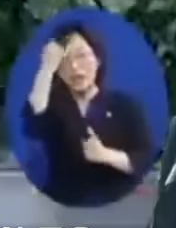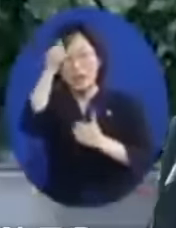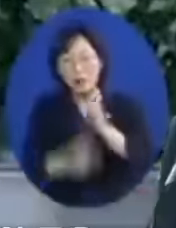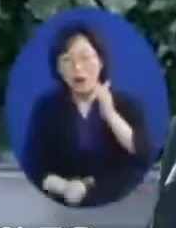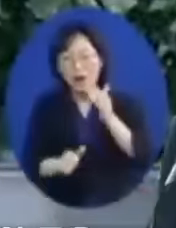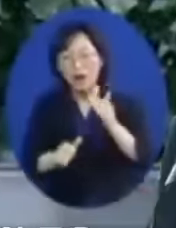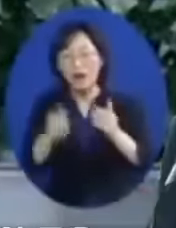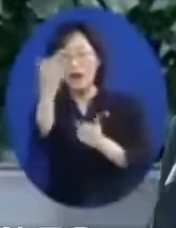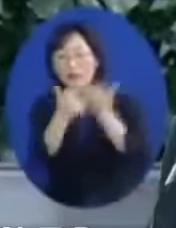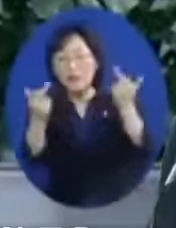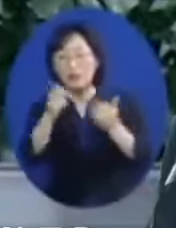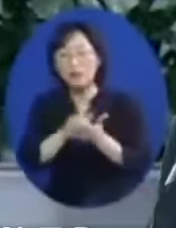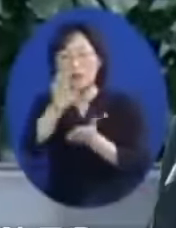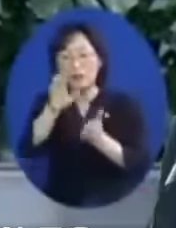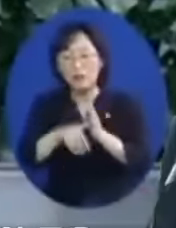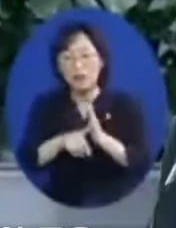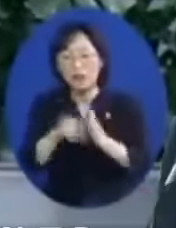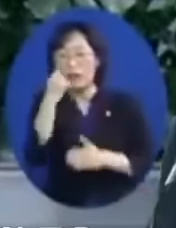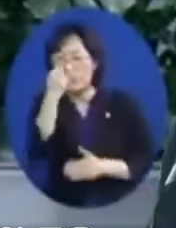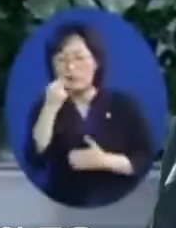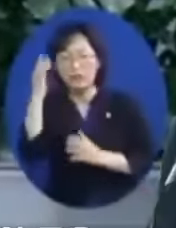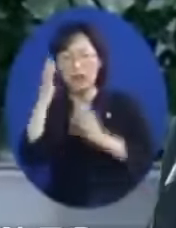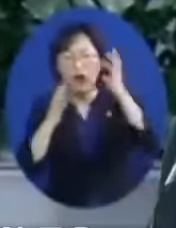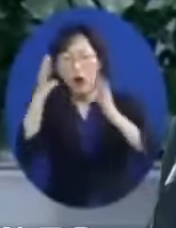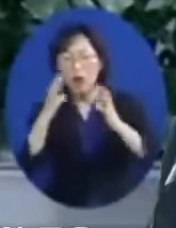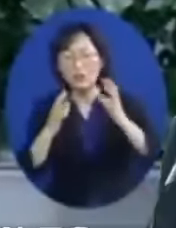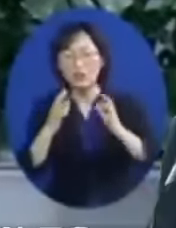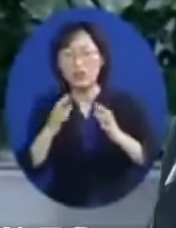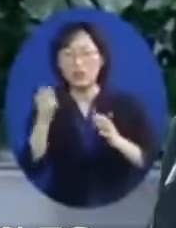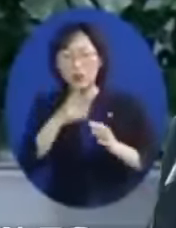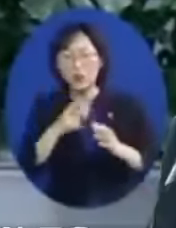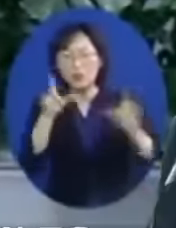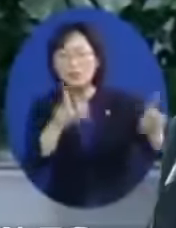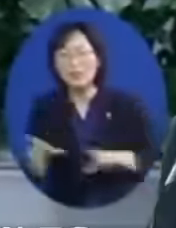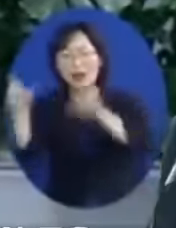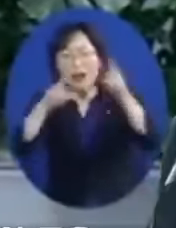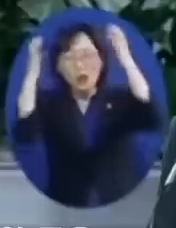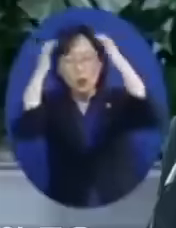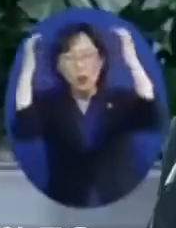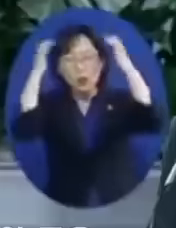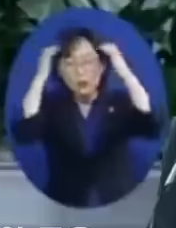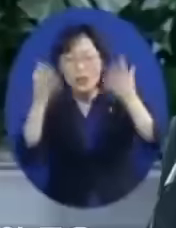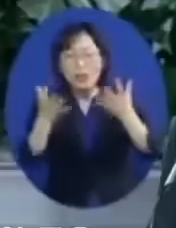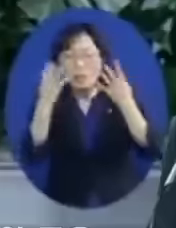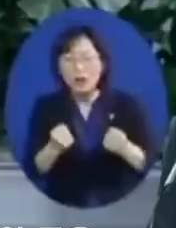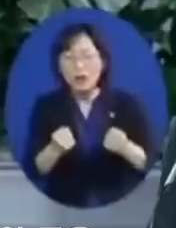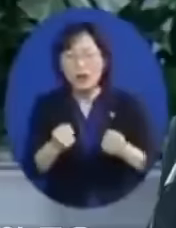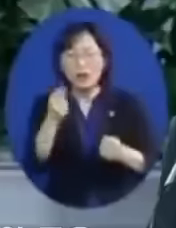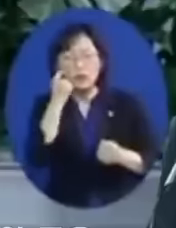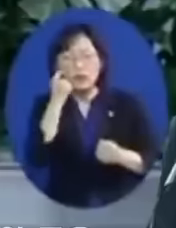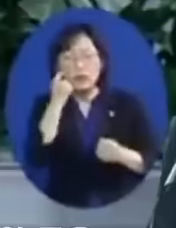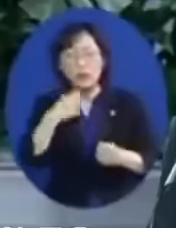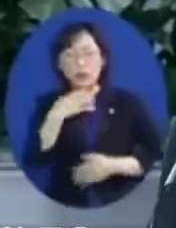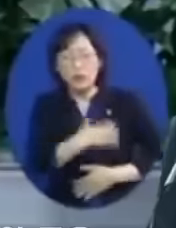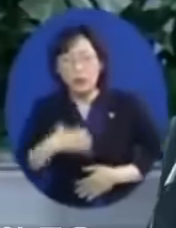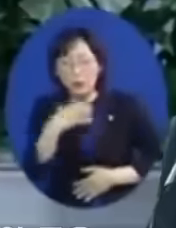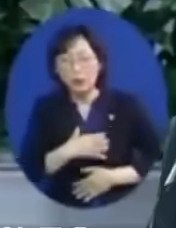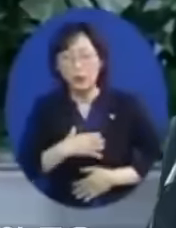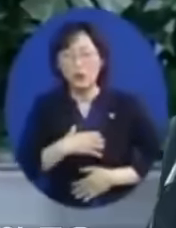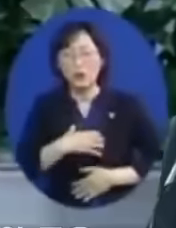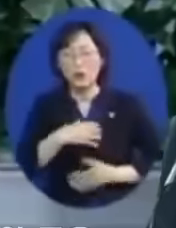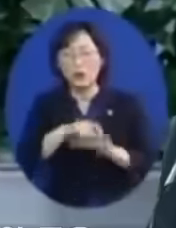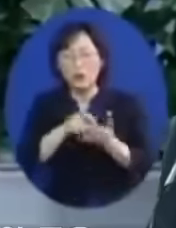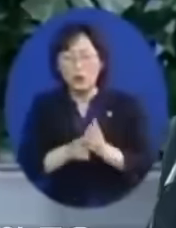때 저주를 받아 가시와 은극기가 나고 생활이 고생스럽고 말할 수 없이 괴롭고 가난하고 헐벗고